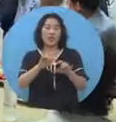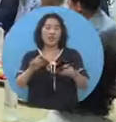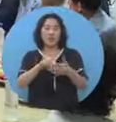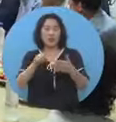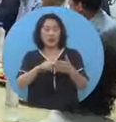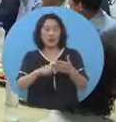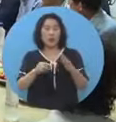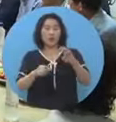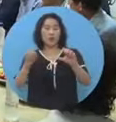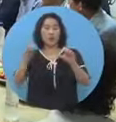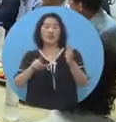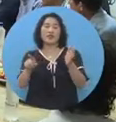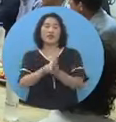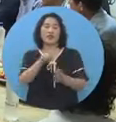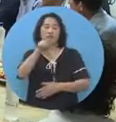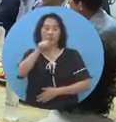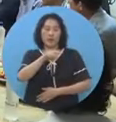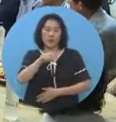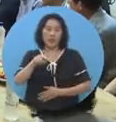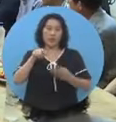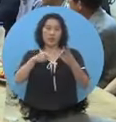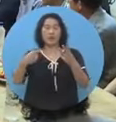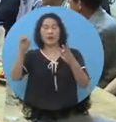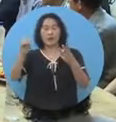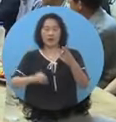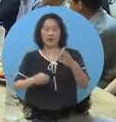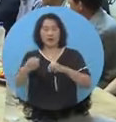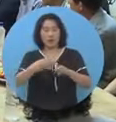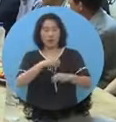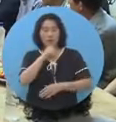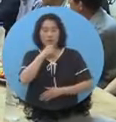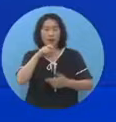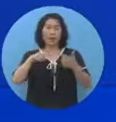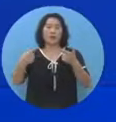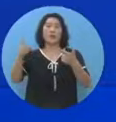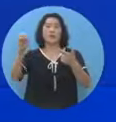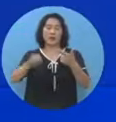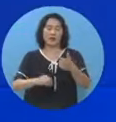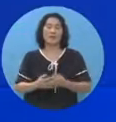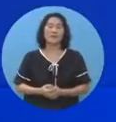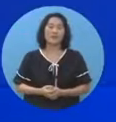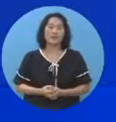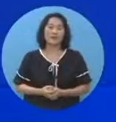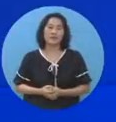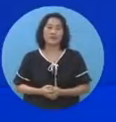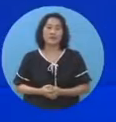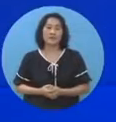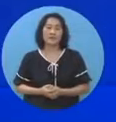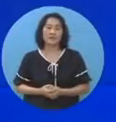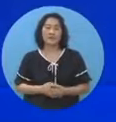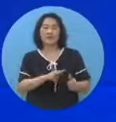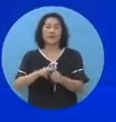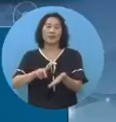오차는 95% 신뢰 수준의 플러스 마이너스 3.1%, 응답률은 6.1%입니다.